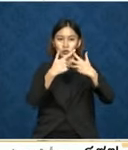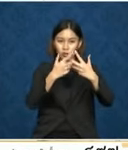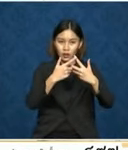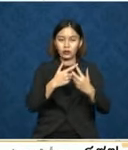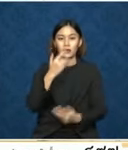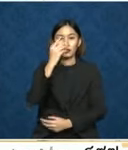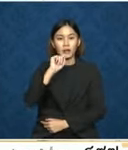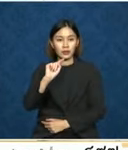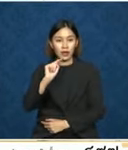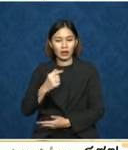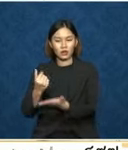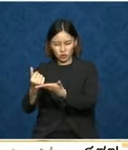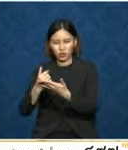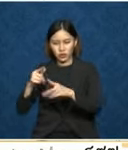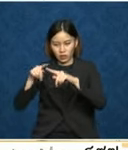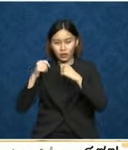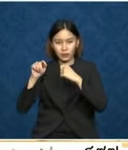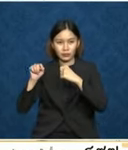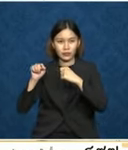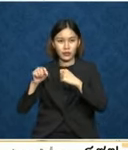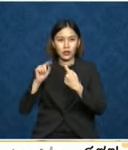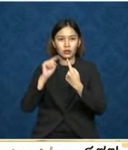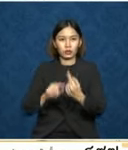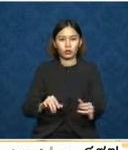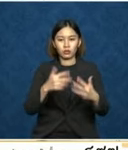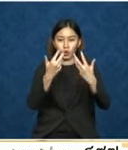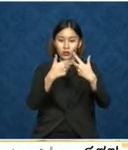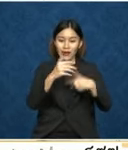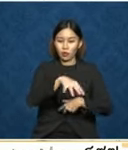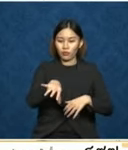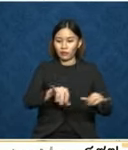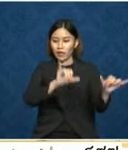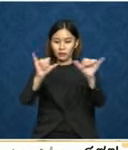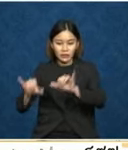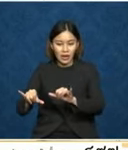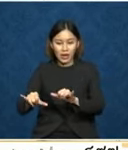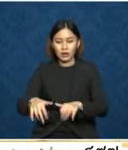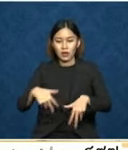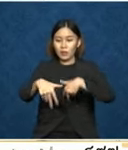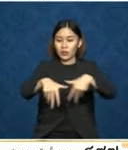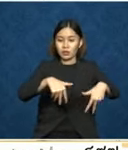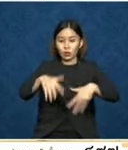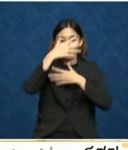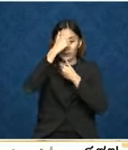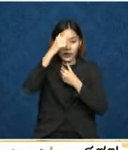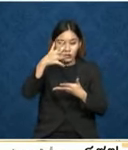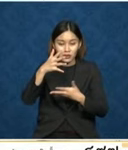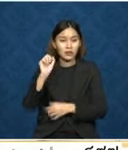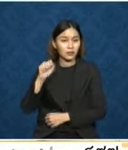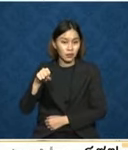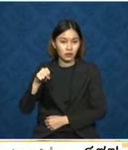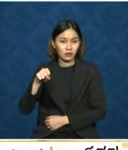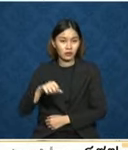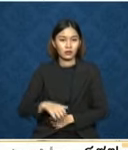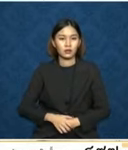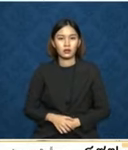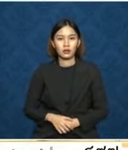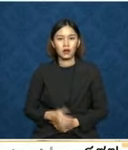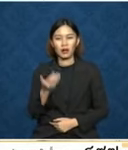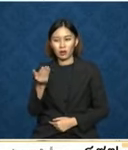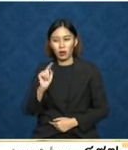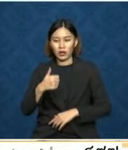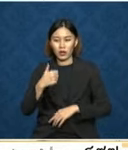ว่าการย้ายโรงงานมันไม่ต้องสนใจประชาชนตาดำๆที่อยู่ในพื้นที่เลยหรอครับขอให้ท่านรัฐมนตรีตอบผมให้ชัดเจนเลยครับว่า